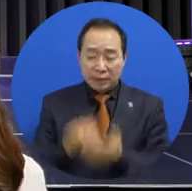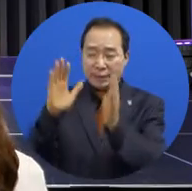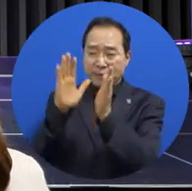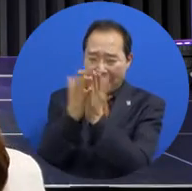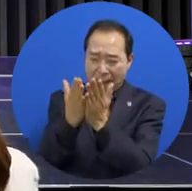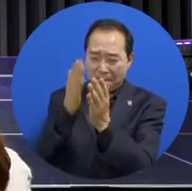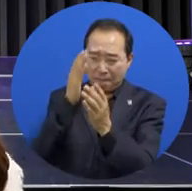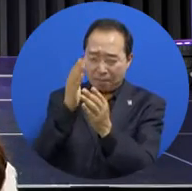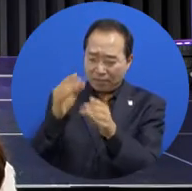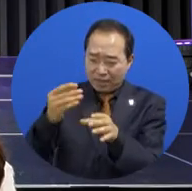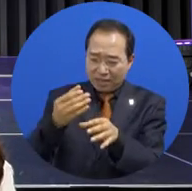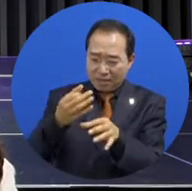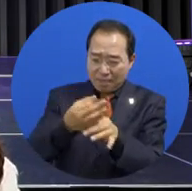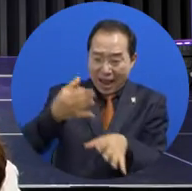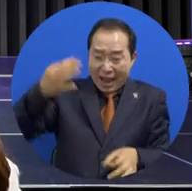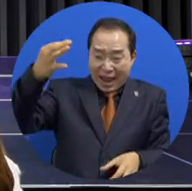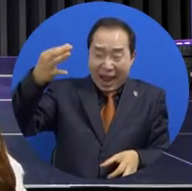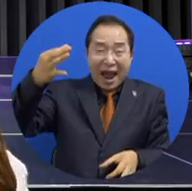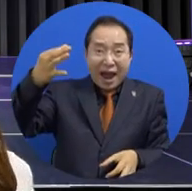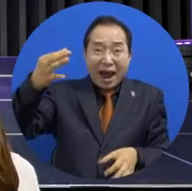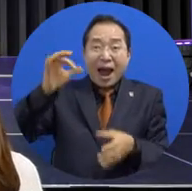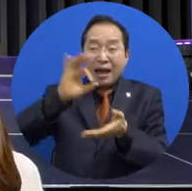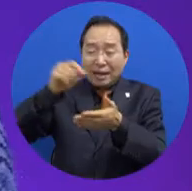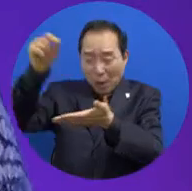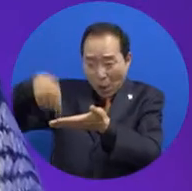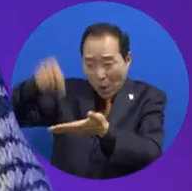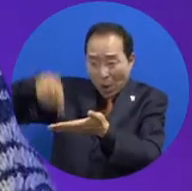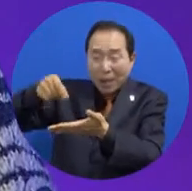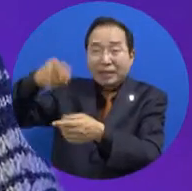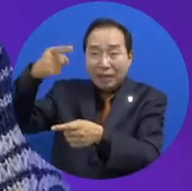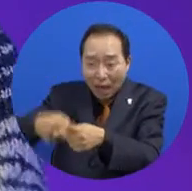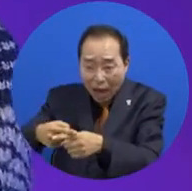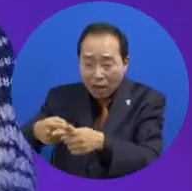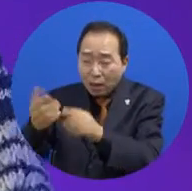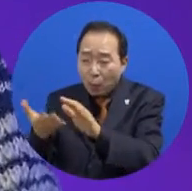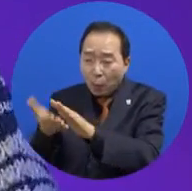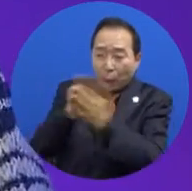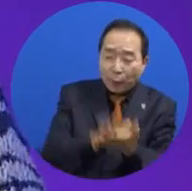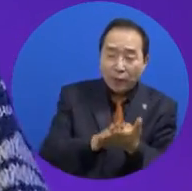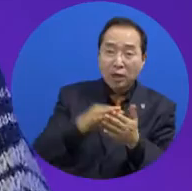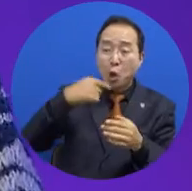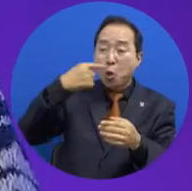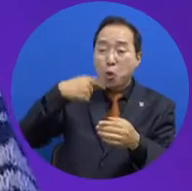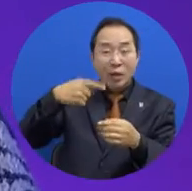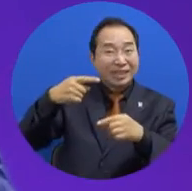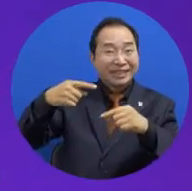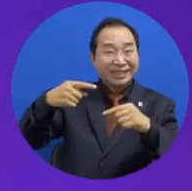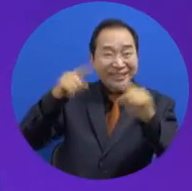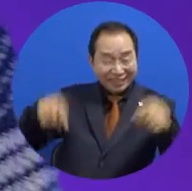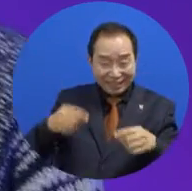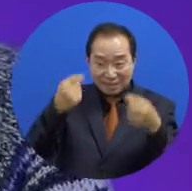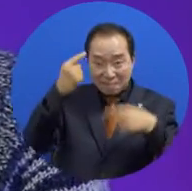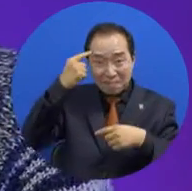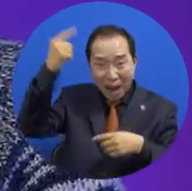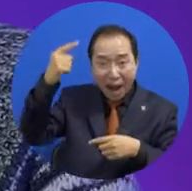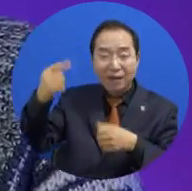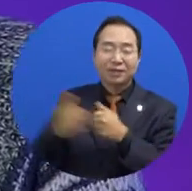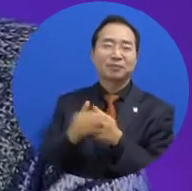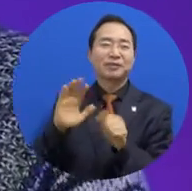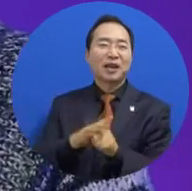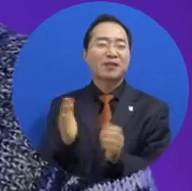이렇게 보편화할 수 있게 되었기 때문에 보통 사람도 책을 만질 수 있었어요. 그